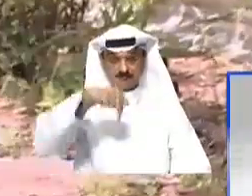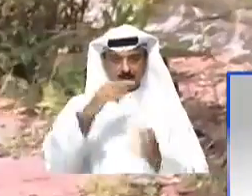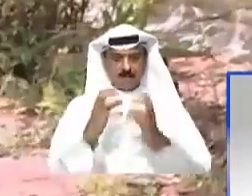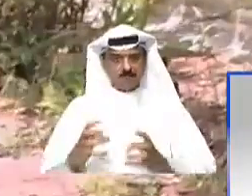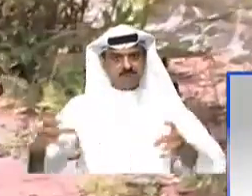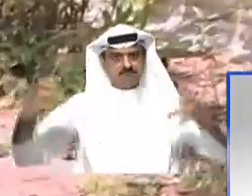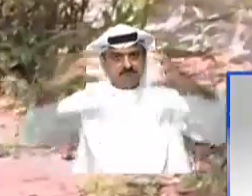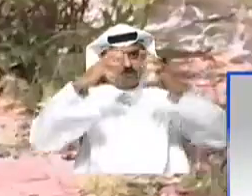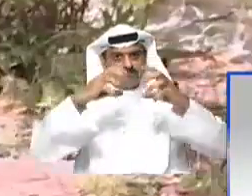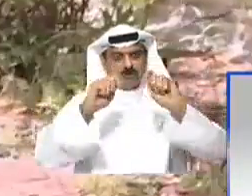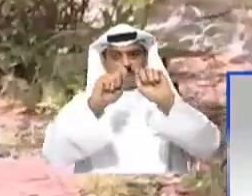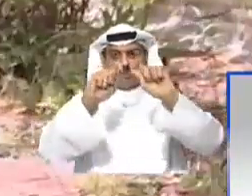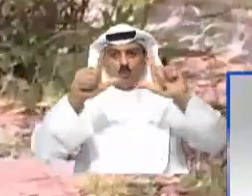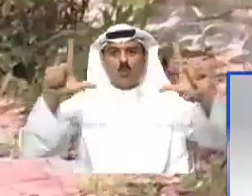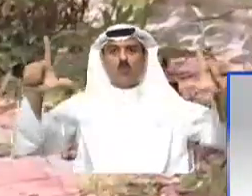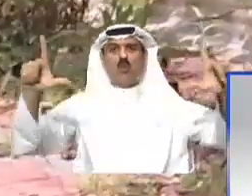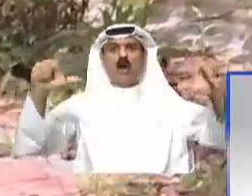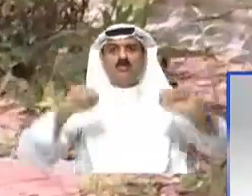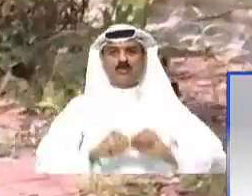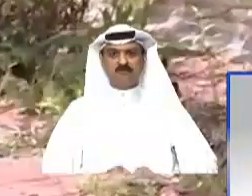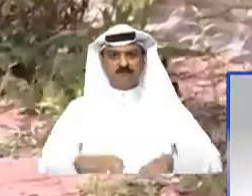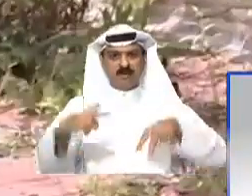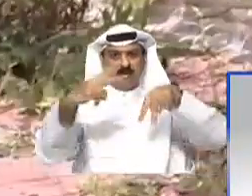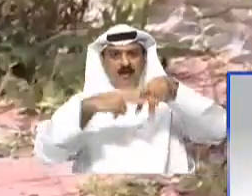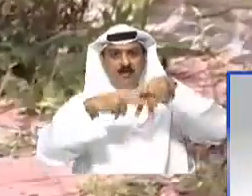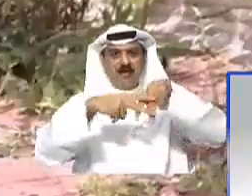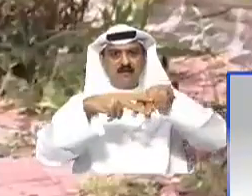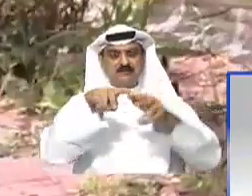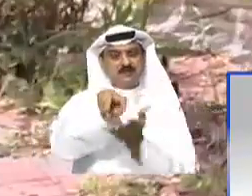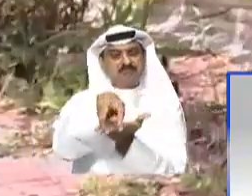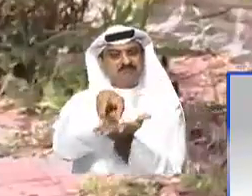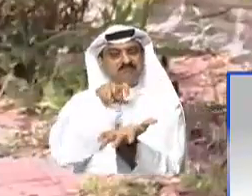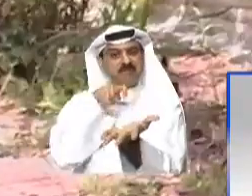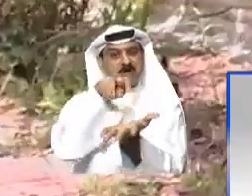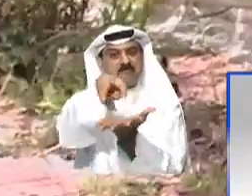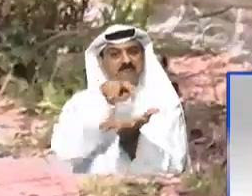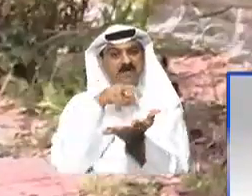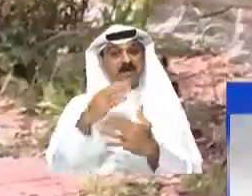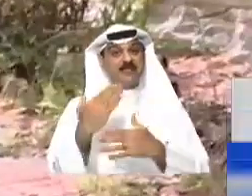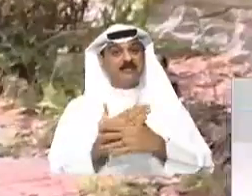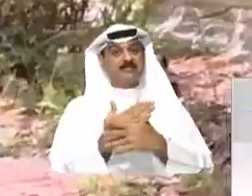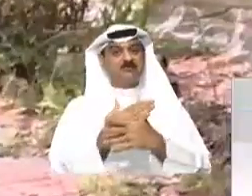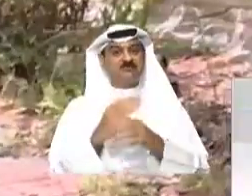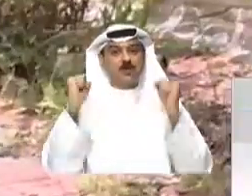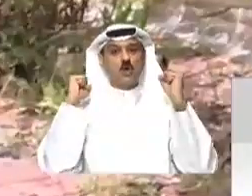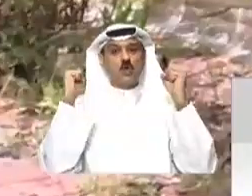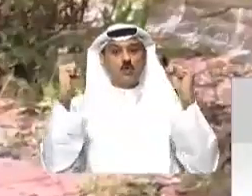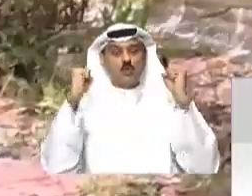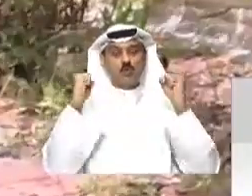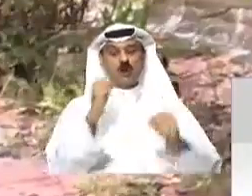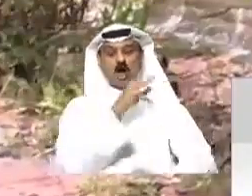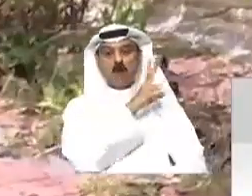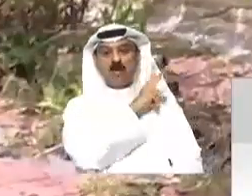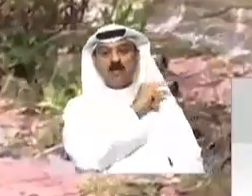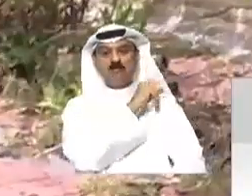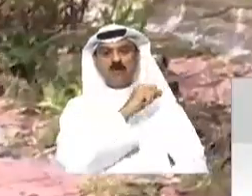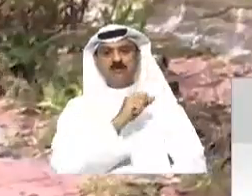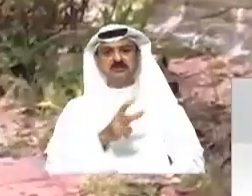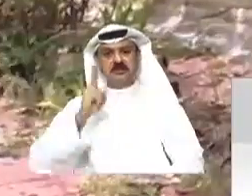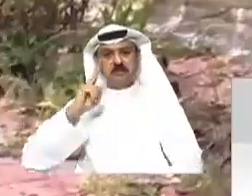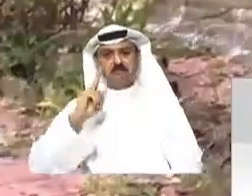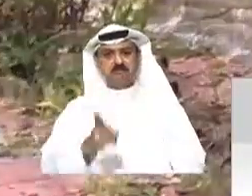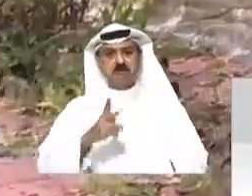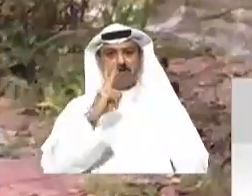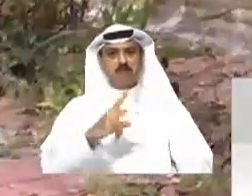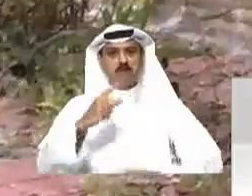هناك ردع إسرائيلي يتراجع أمام ضربات المقاومة الفلسطينية وأمام إرادة وإصرار الشعب الفلسطيني